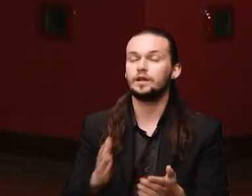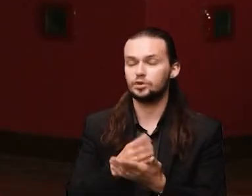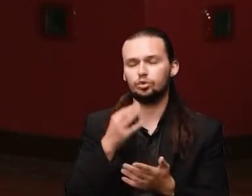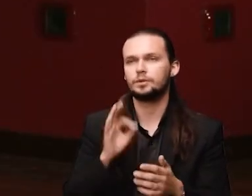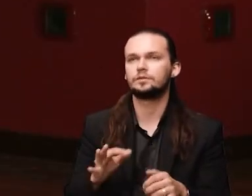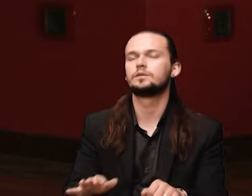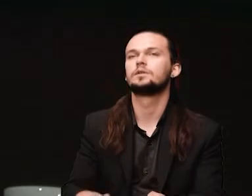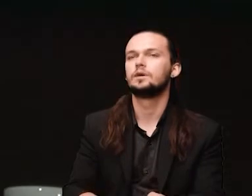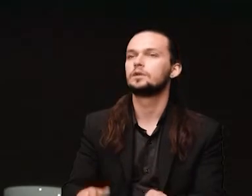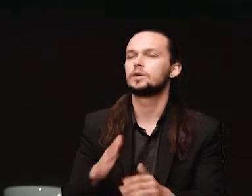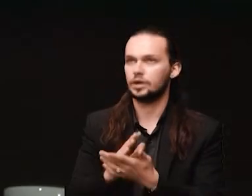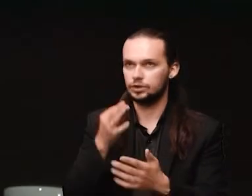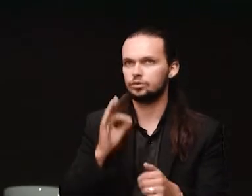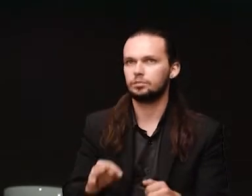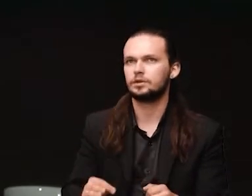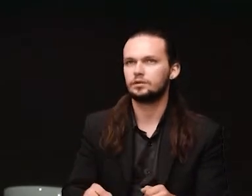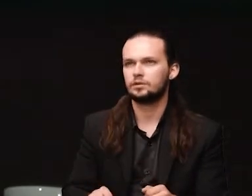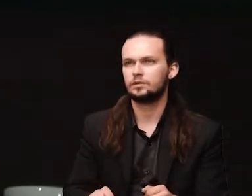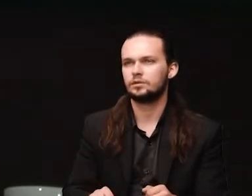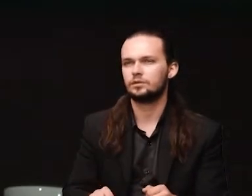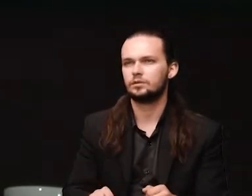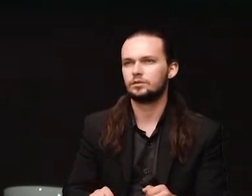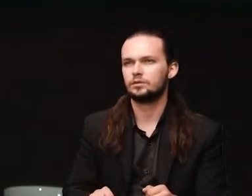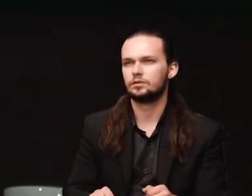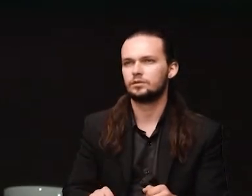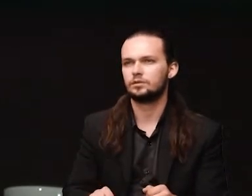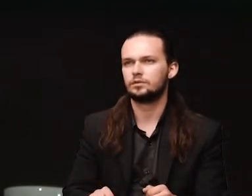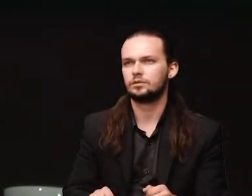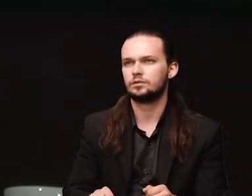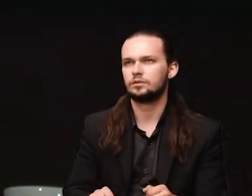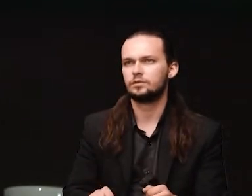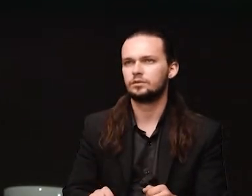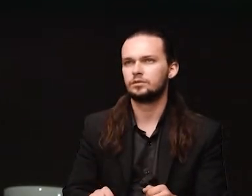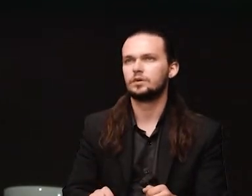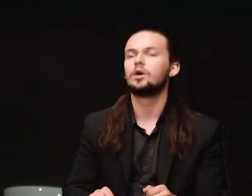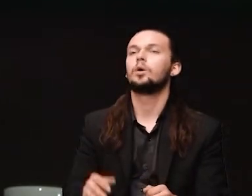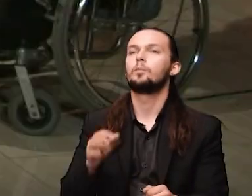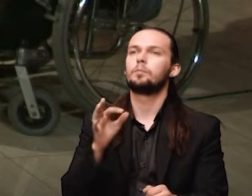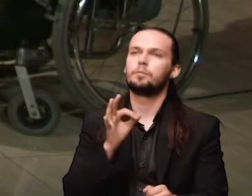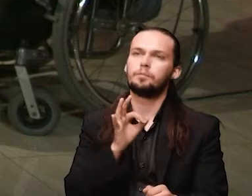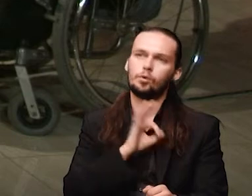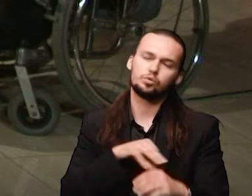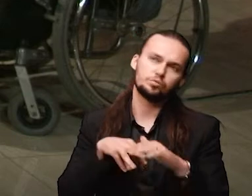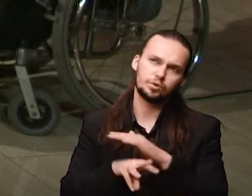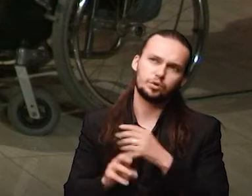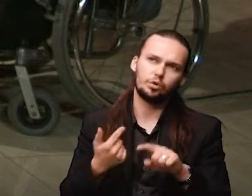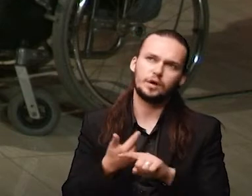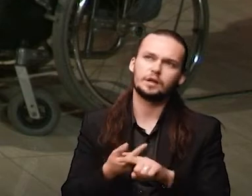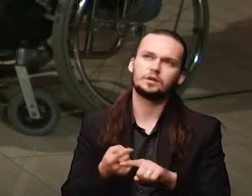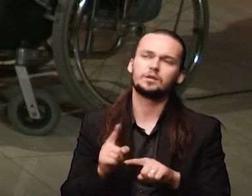сказать. Юра, есть опыт? Есть опыт. У меня, когда ломается машина, я пользуюсь метро. Это достаточно